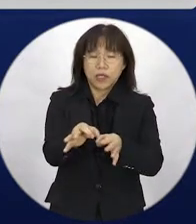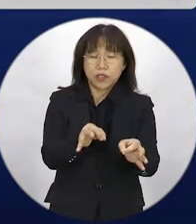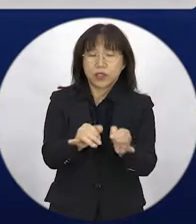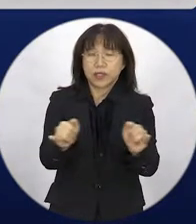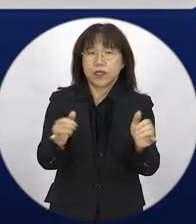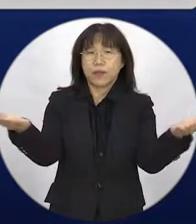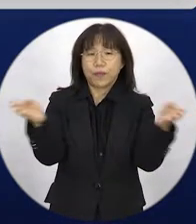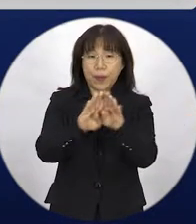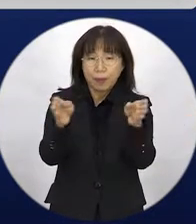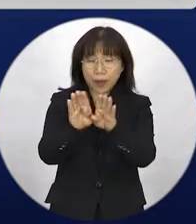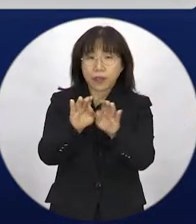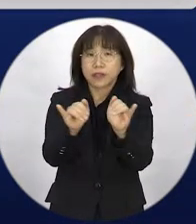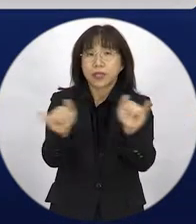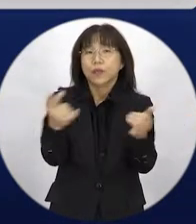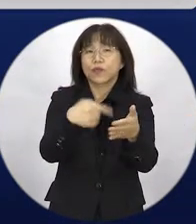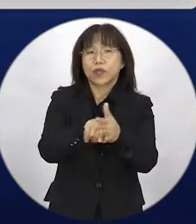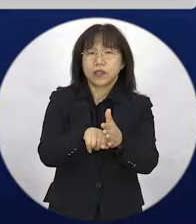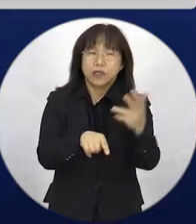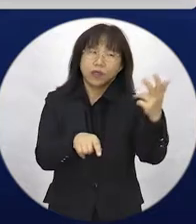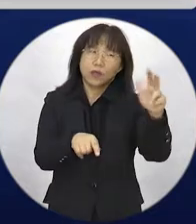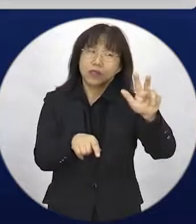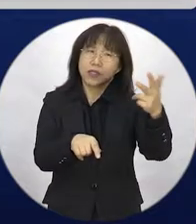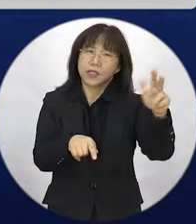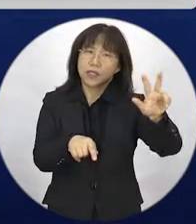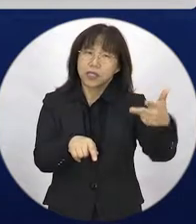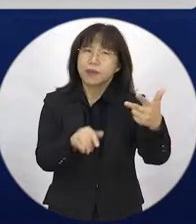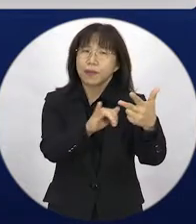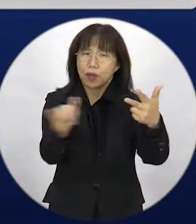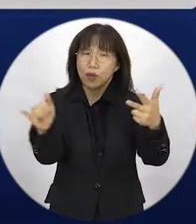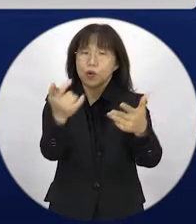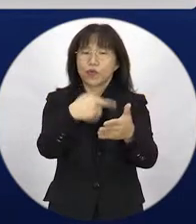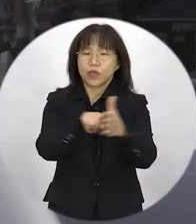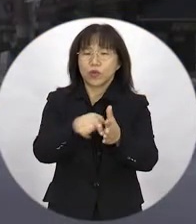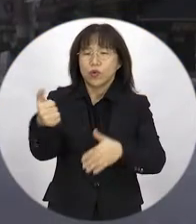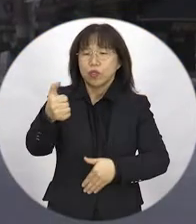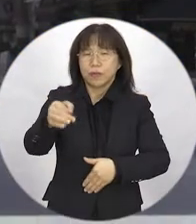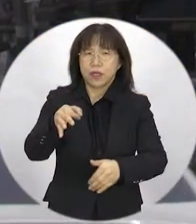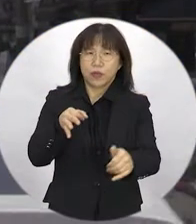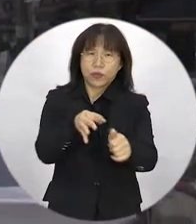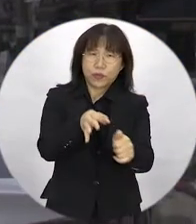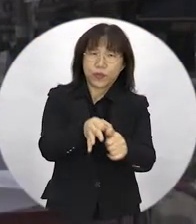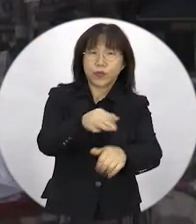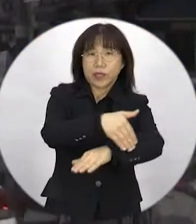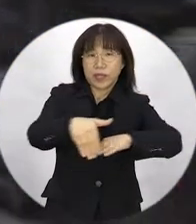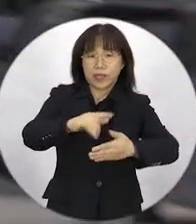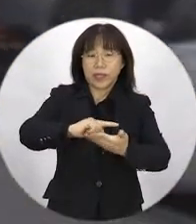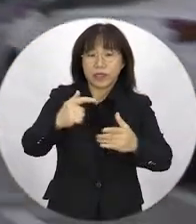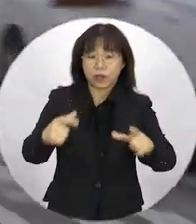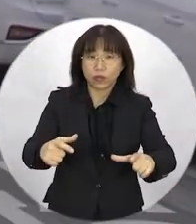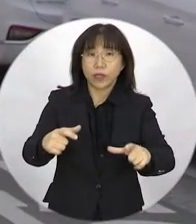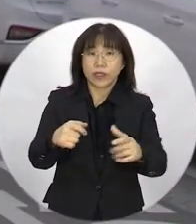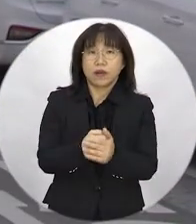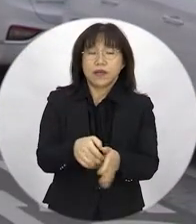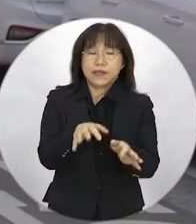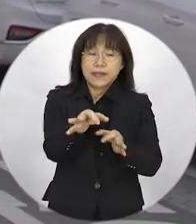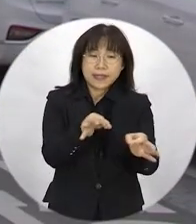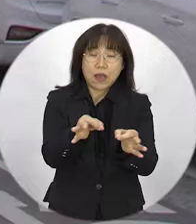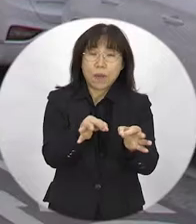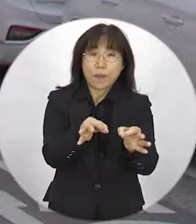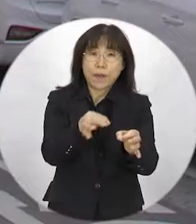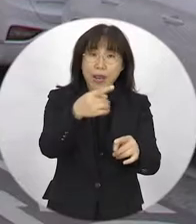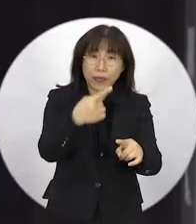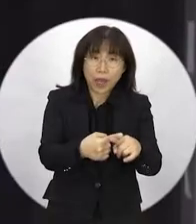지역 내 소상공인 700여 명에게 50만원 을 지원합니다 지원대상은 강서 지역 내에서 사업을